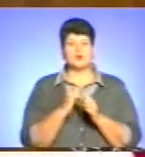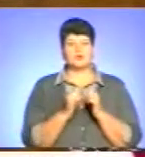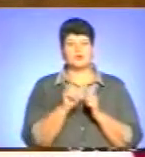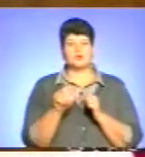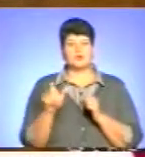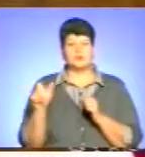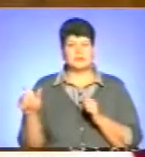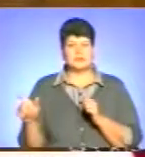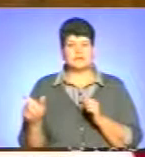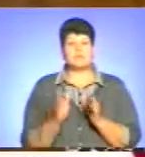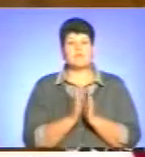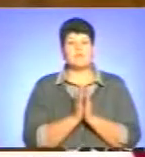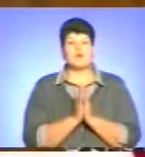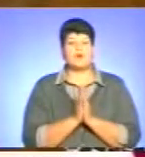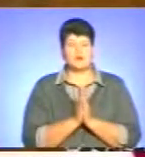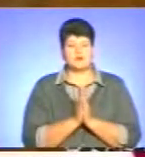громадянина з проханням